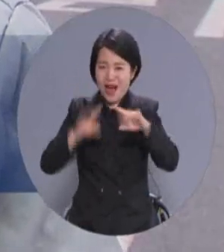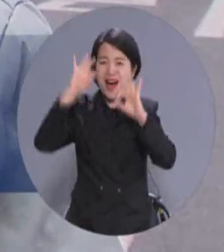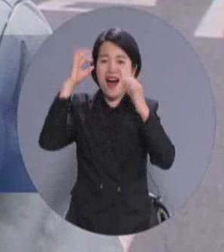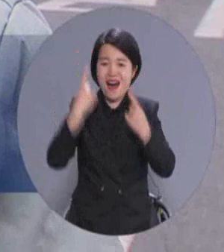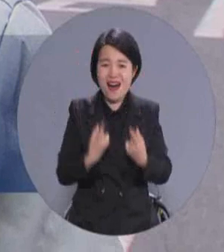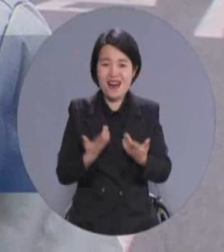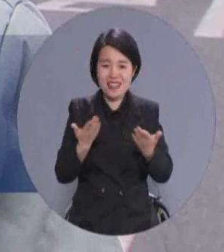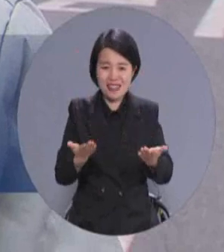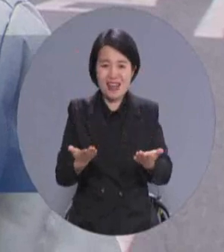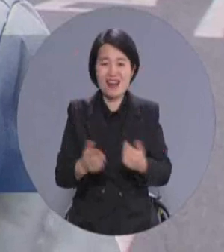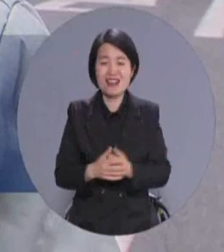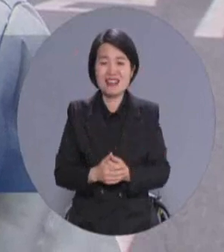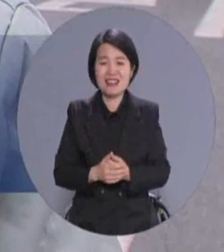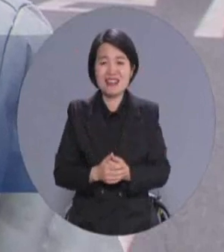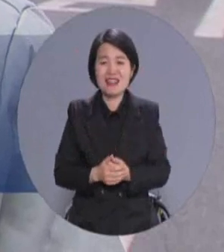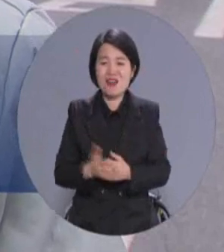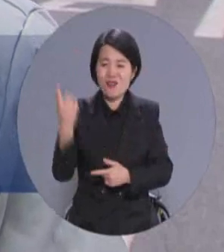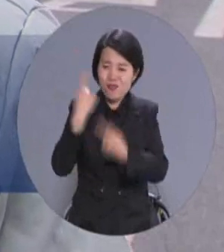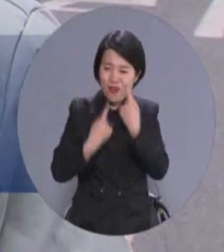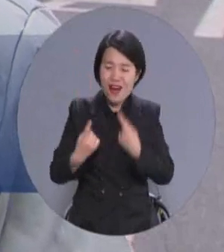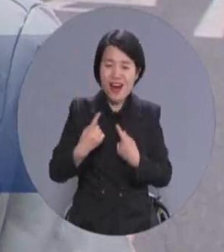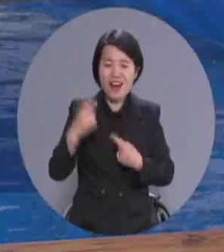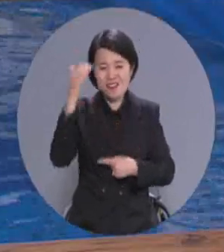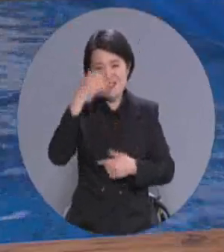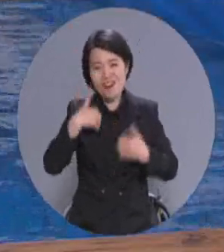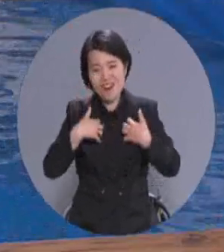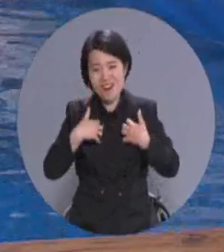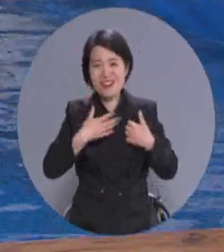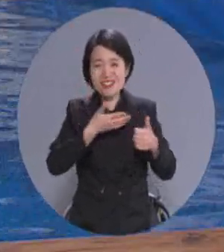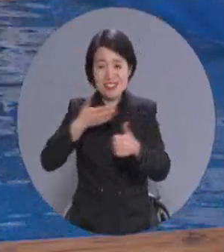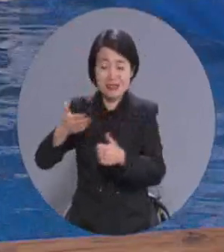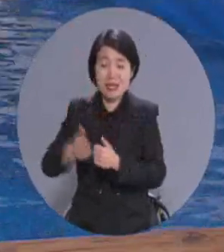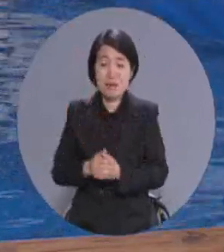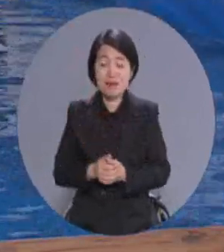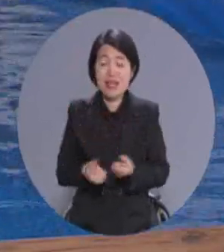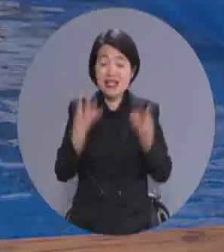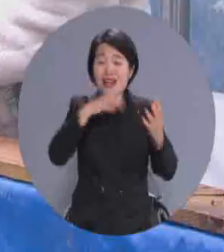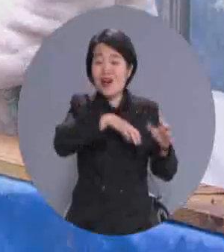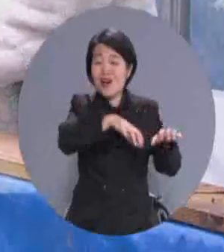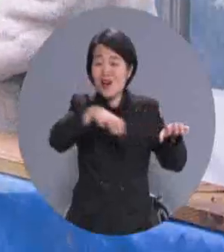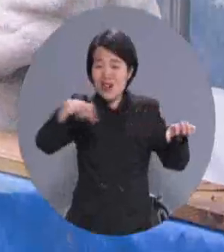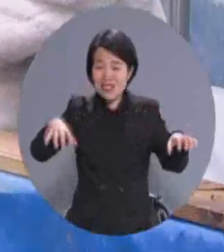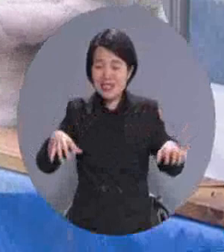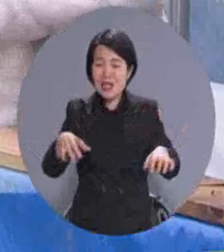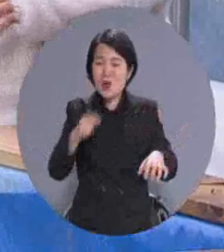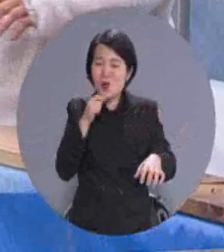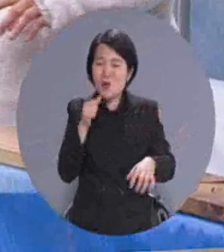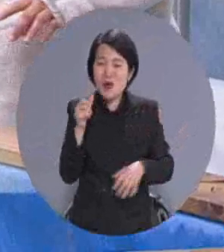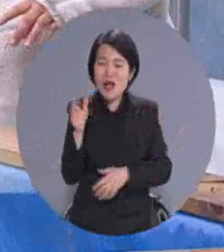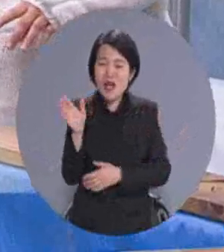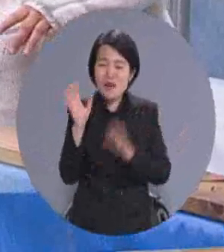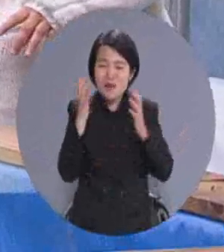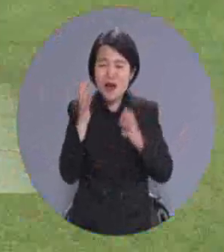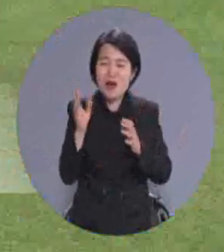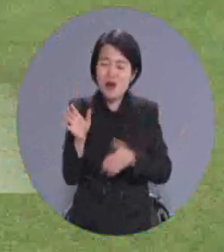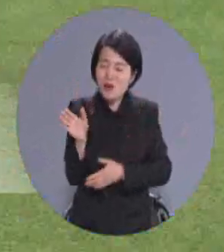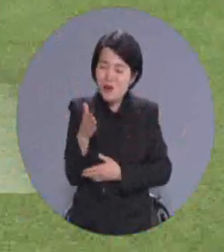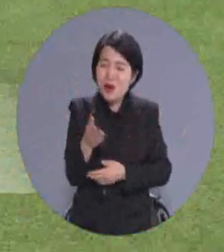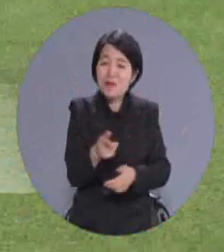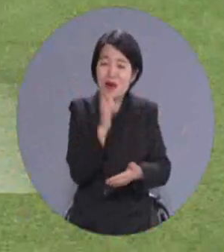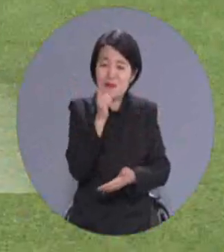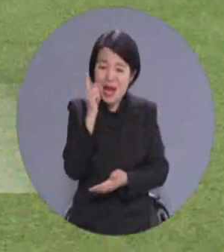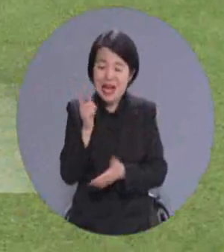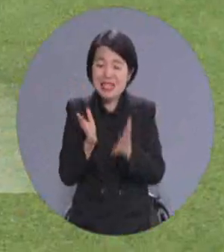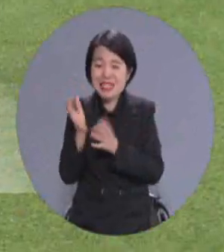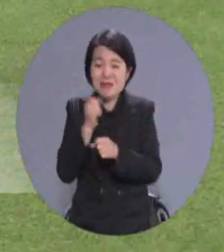그래서 여러분들께서 많이 먹고 즐기시고. 행사장 곳곳에는 빙어 잡기와 도자기 만들기, 치즈 만들기 등